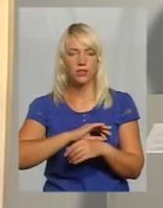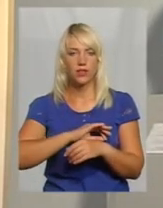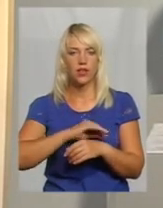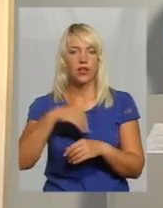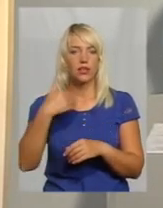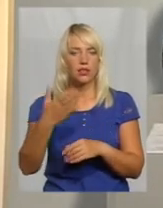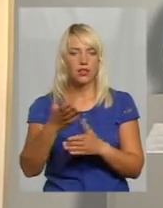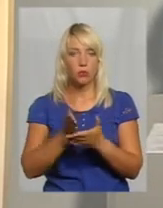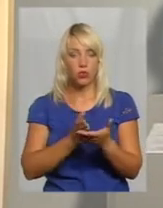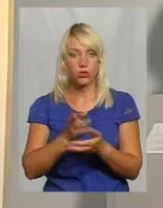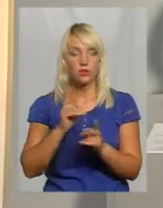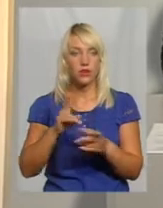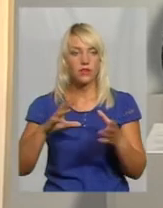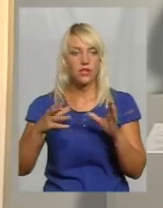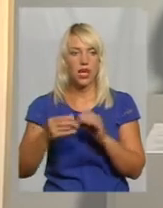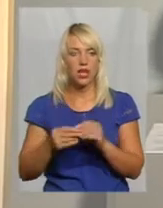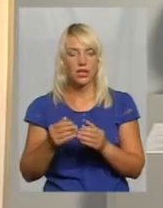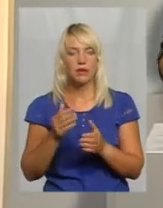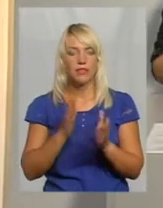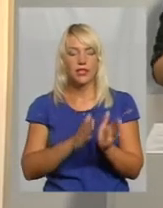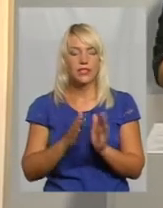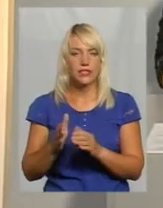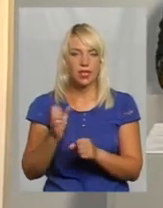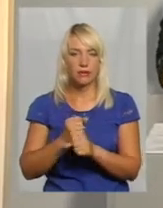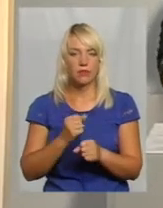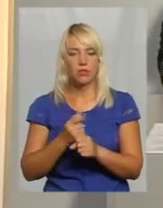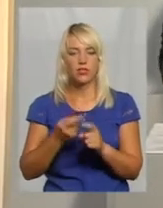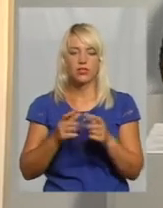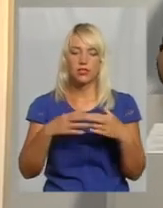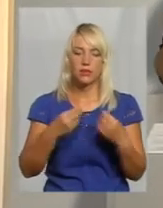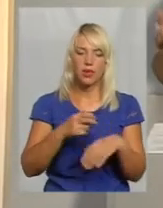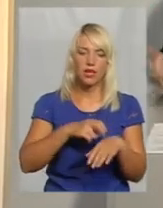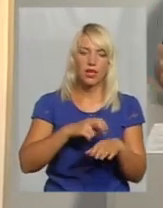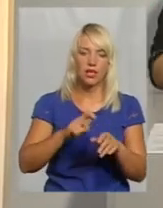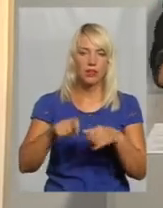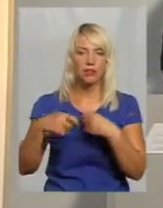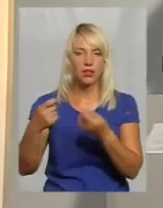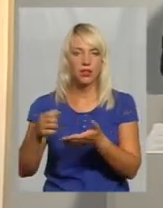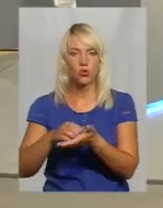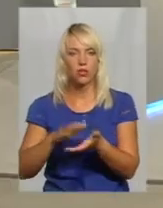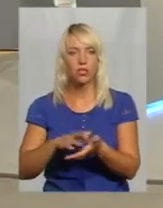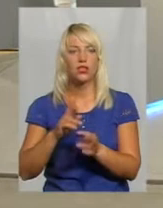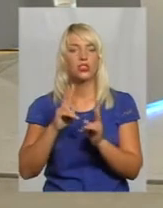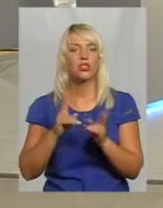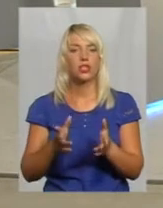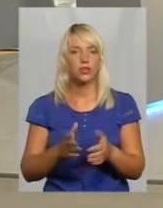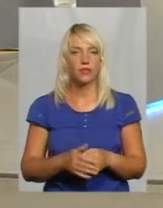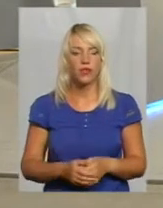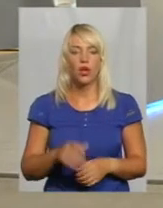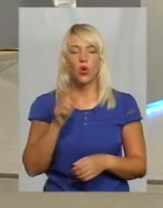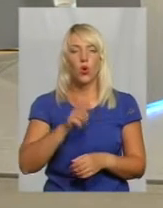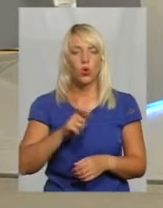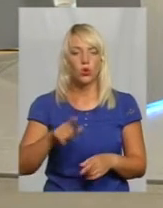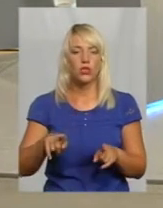її послугами? Як взагалі налаштована система? Це сімейні лікарі передають дані чи яким чином? Ну, люди самі